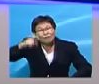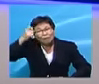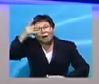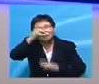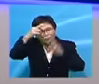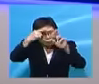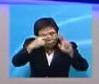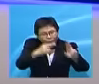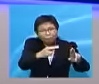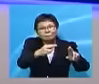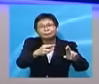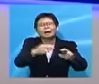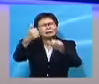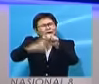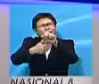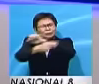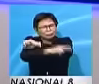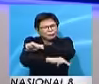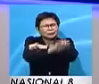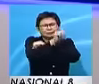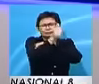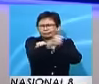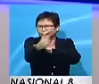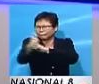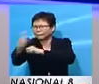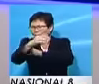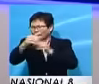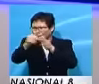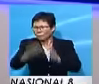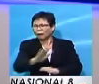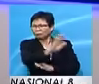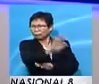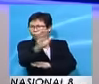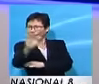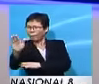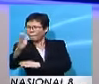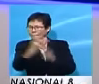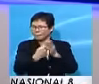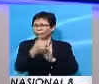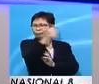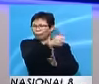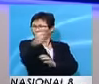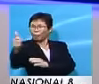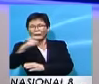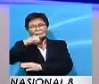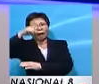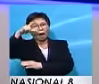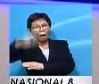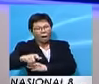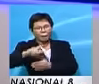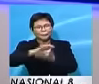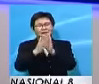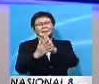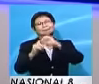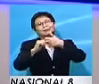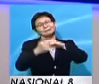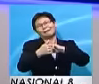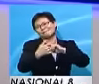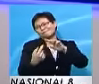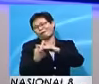menghormatinya. Jelas beliau, setiap negeri dan kepimpinannya mempunyai corak perpaduan tersendiri dan ia tidak harus dijadikan isu.